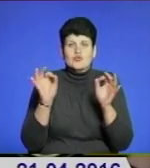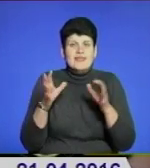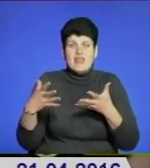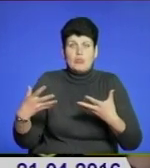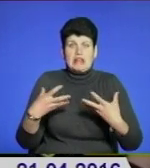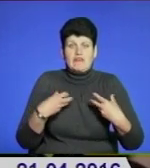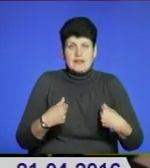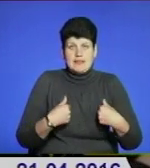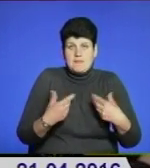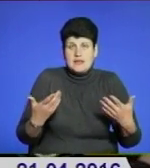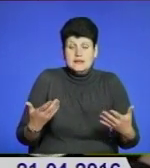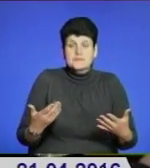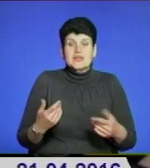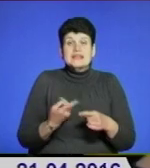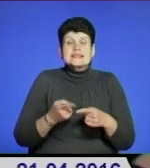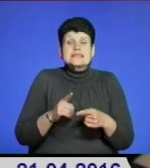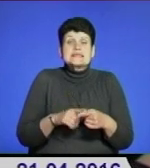впливали на мене. Тобто, це